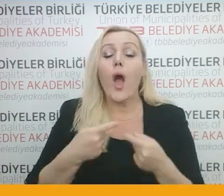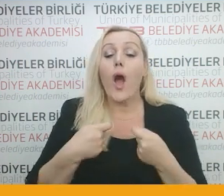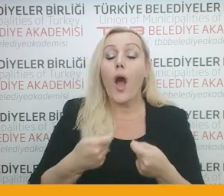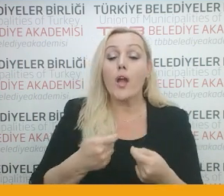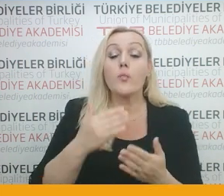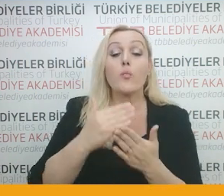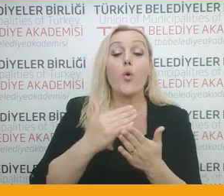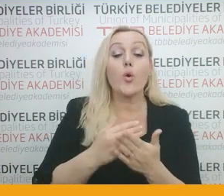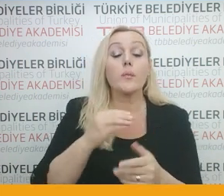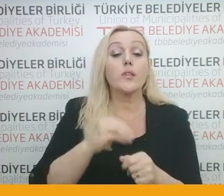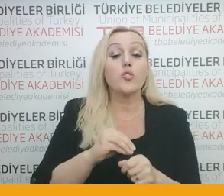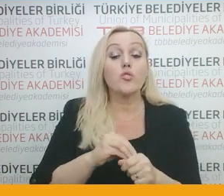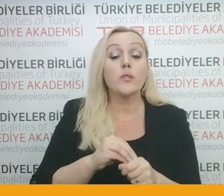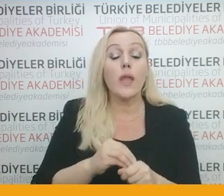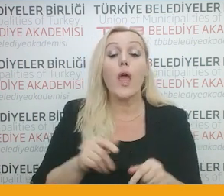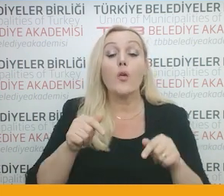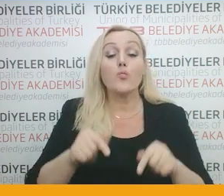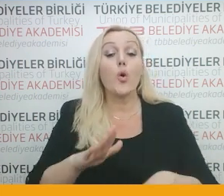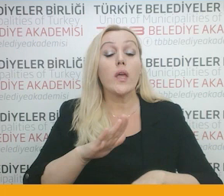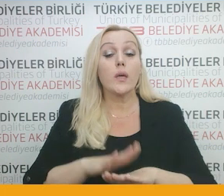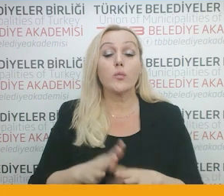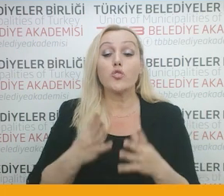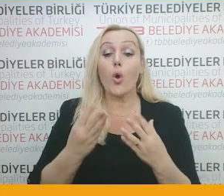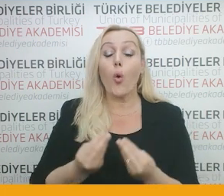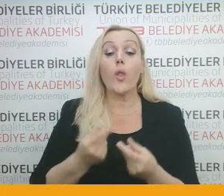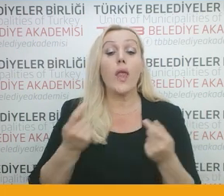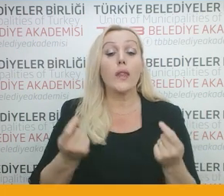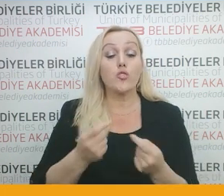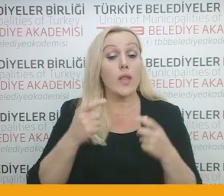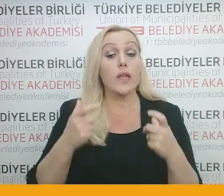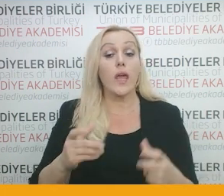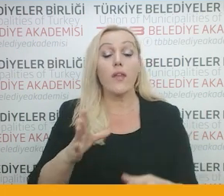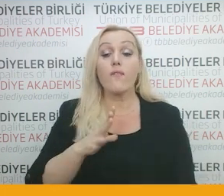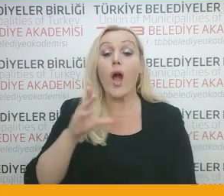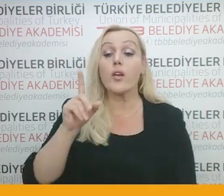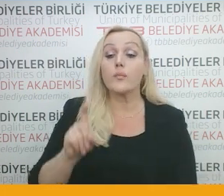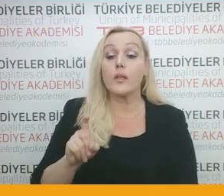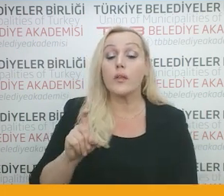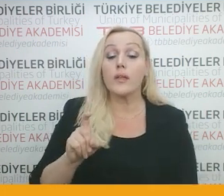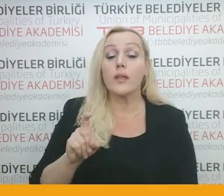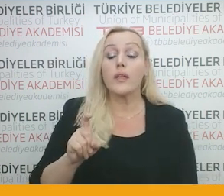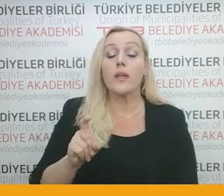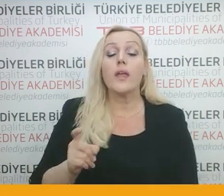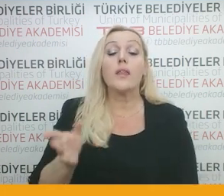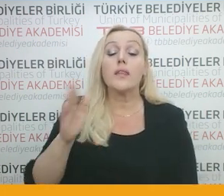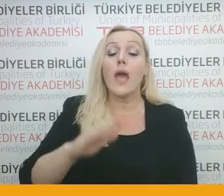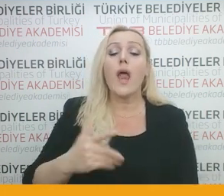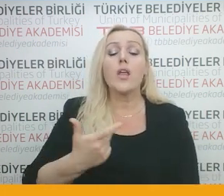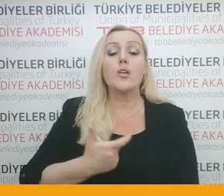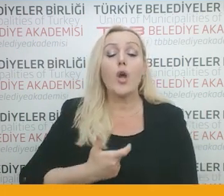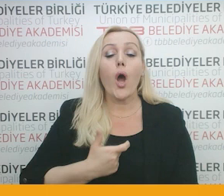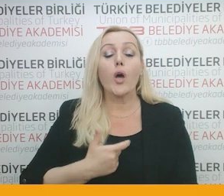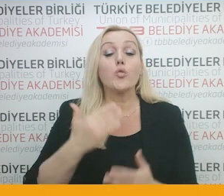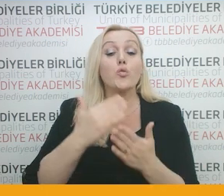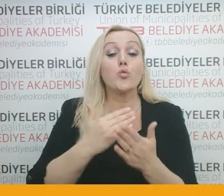finansman programında bu yapılacak işlemin yeri var mı? Diğer mevzuat hükümlerine tabi ise